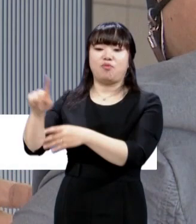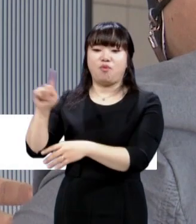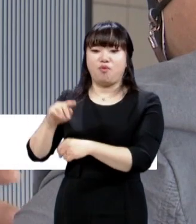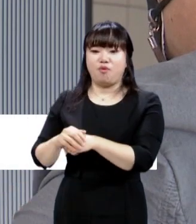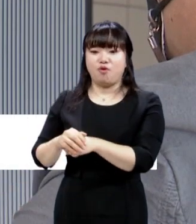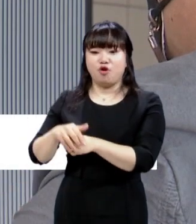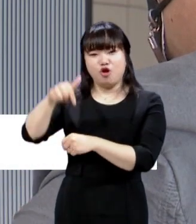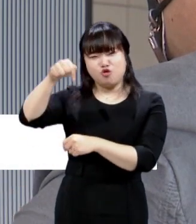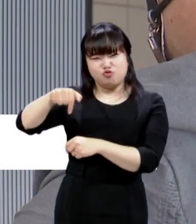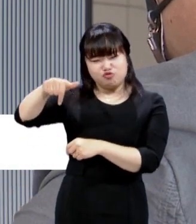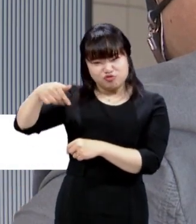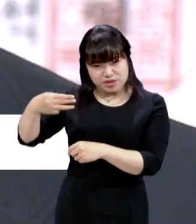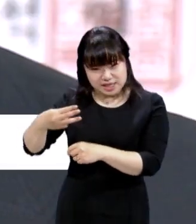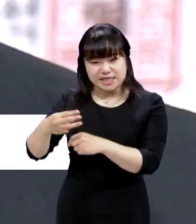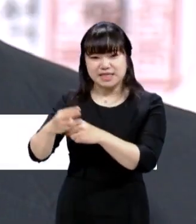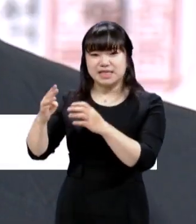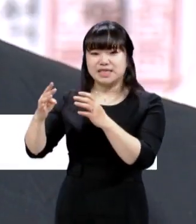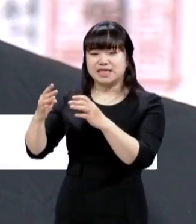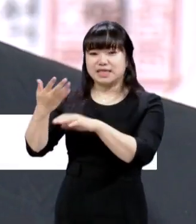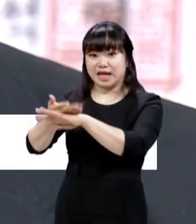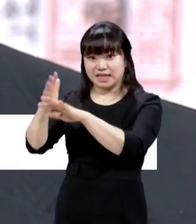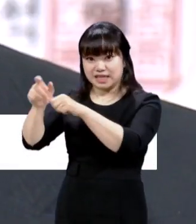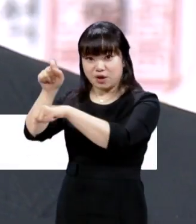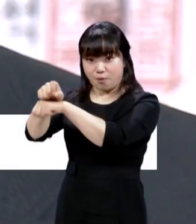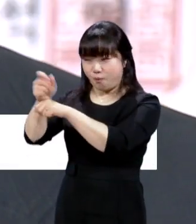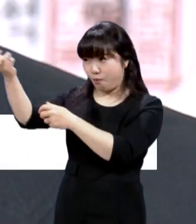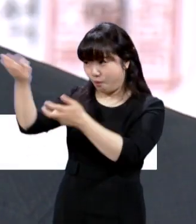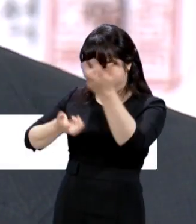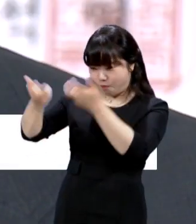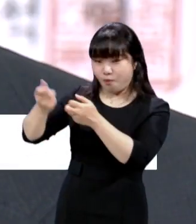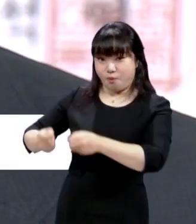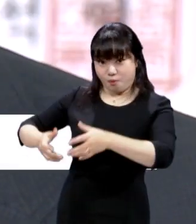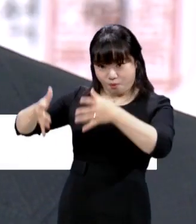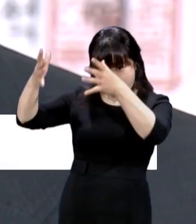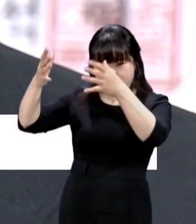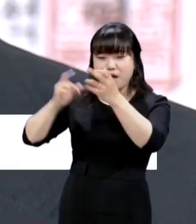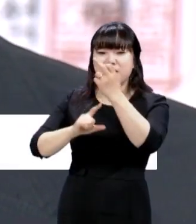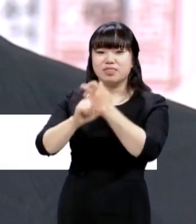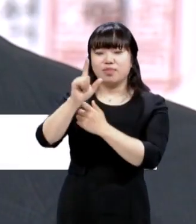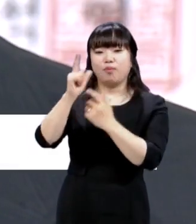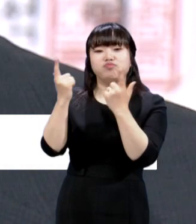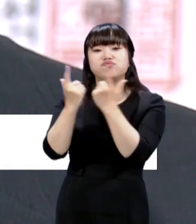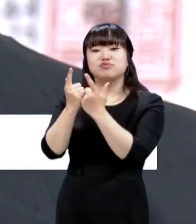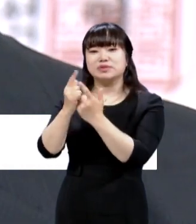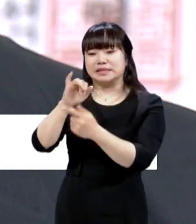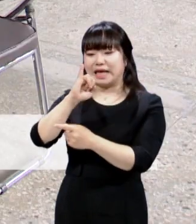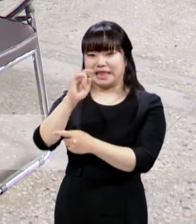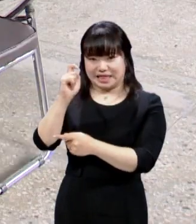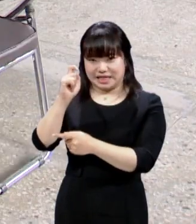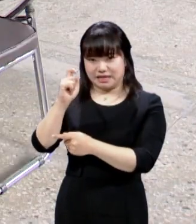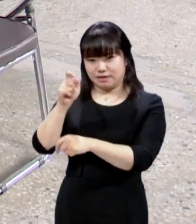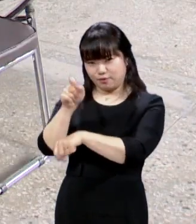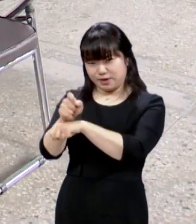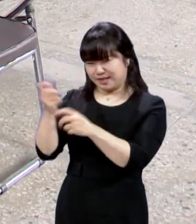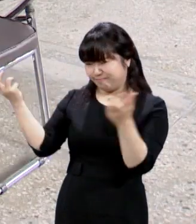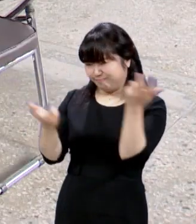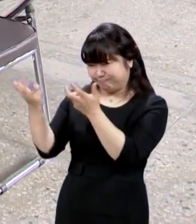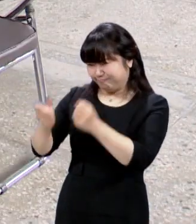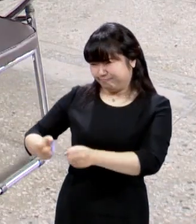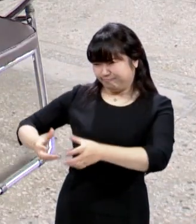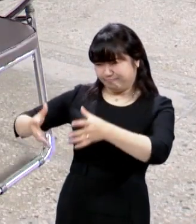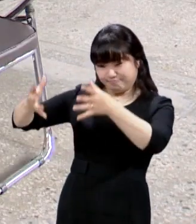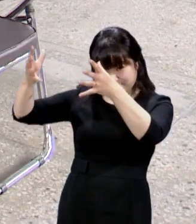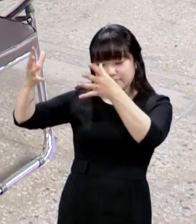입니다 구글의 아랜 d 센터를 유치해 성동구 성수동 을 동북아 it 산업의 거점 으로 만들어 미래 먹거리와